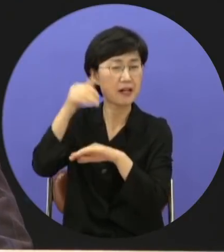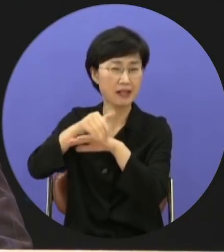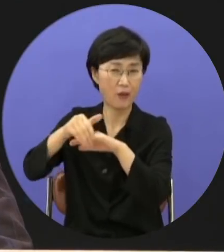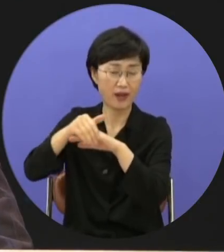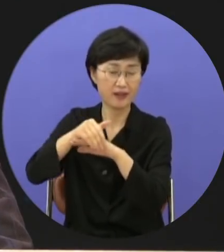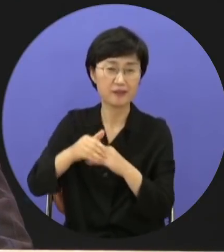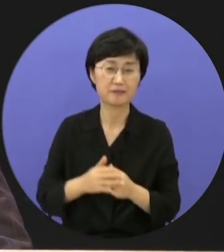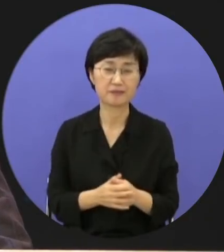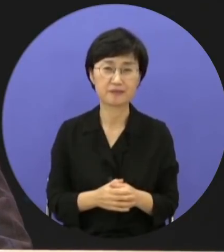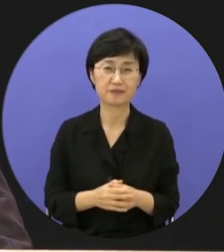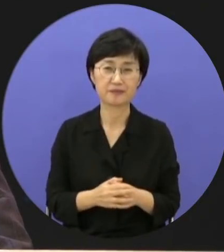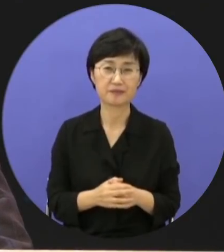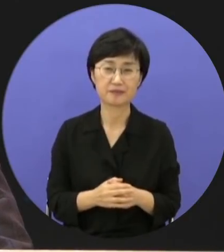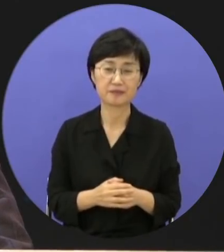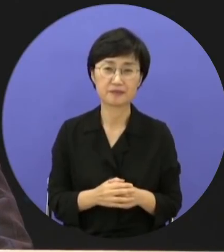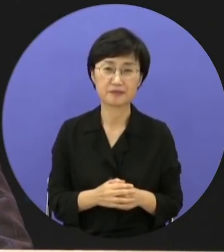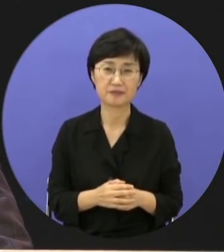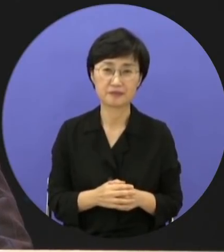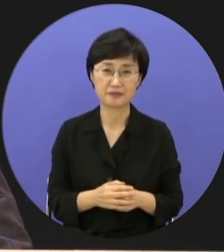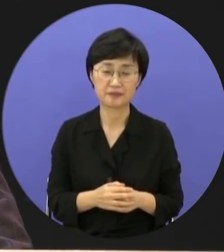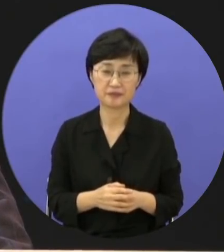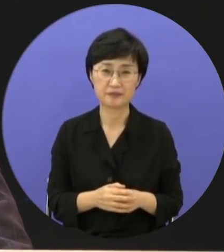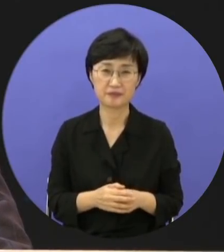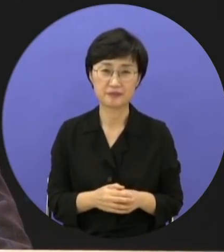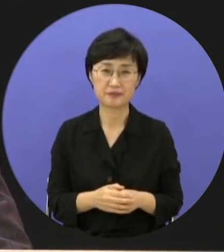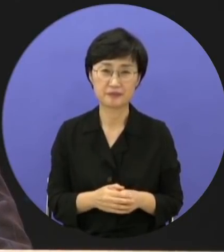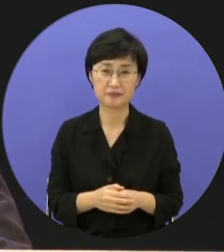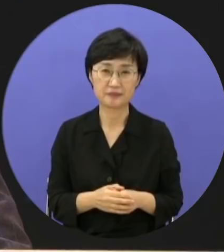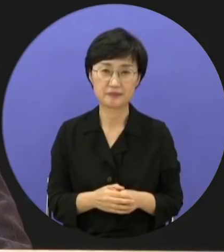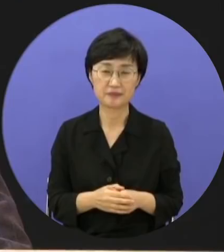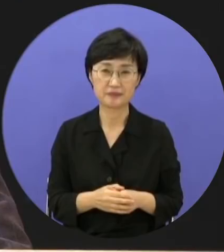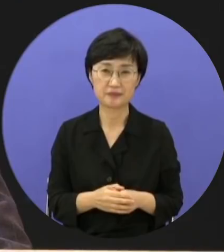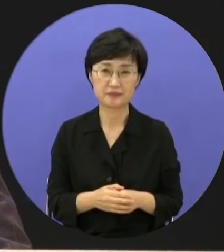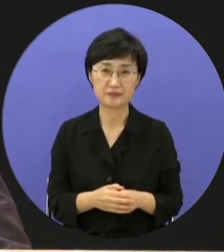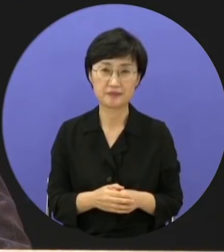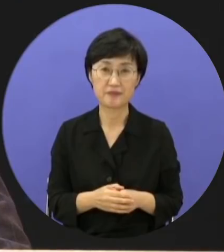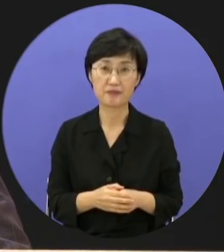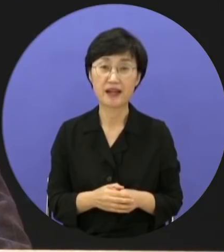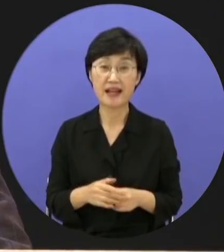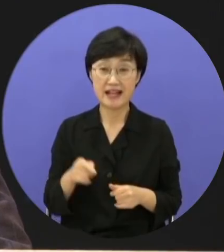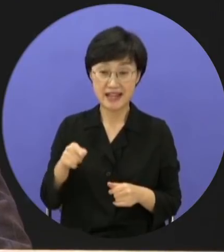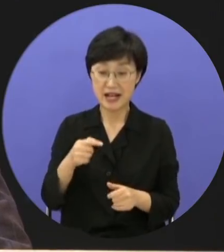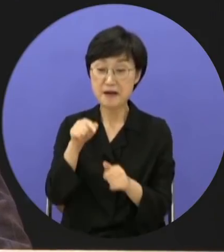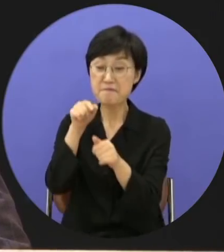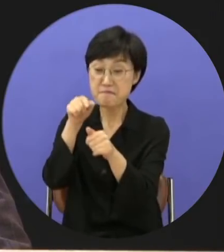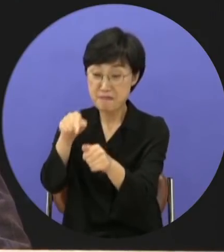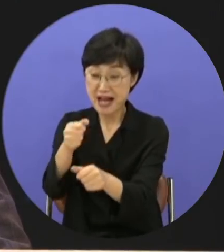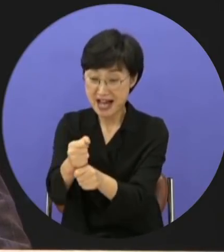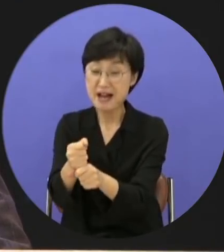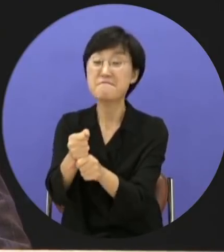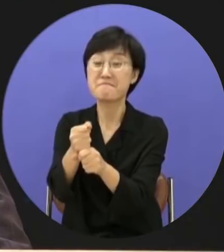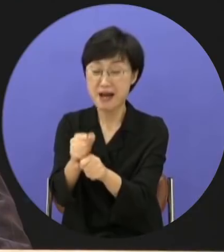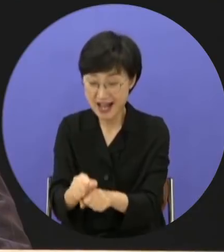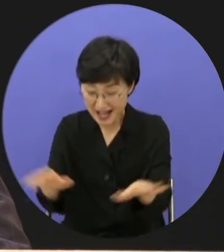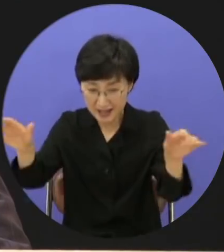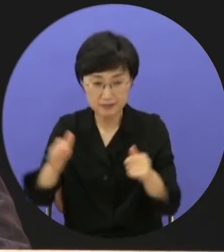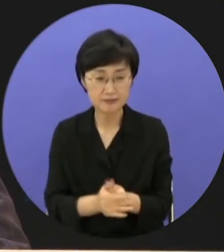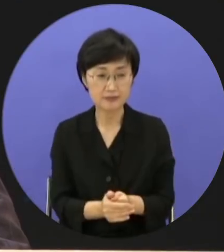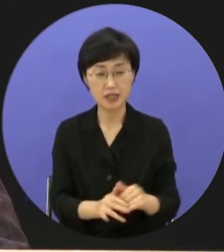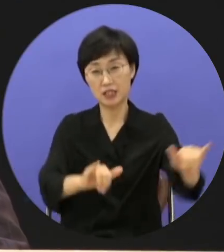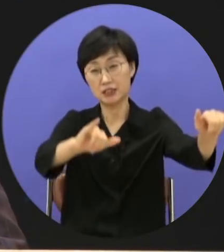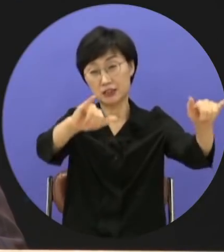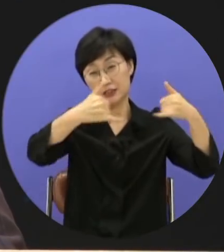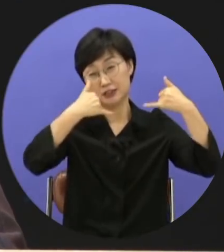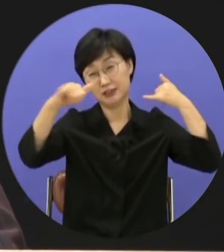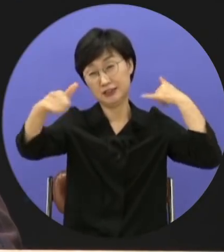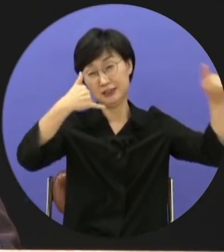songs, and just put a little bit of our songs inside of that album and track. 그랬더니 수십 군데에서 연락이 왔습니다. 왜 산타크로스를